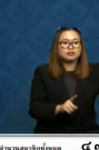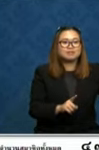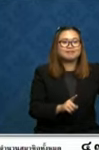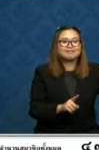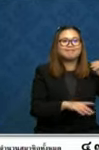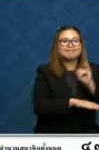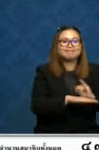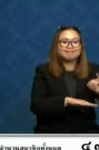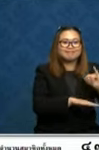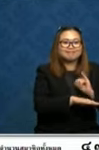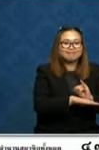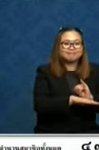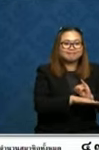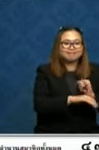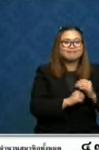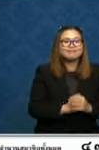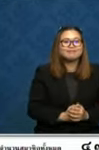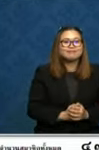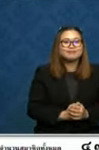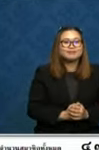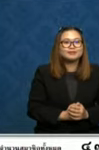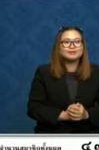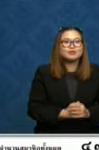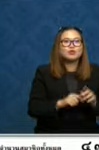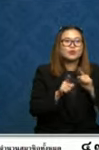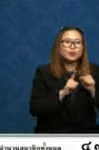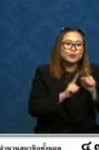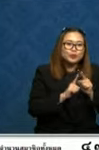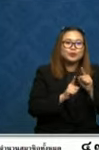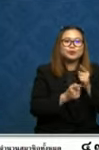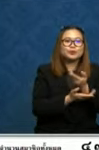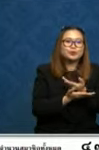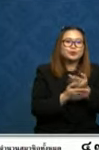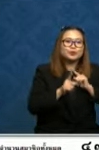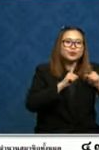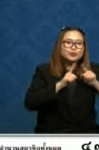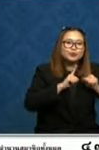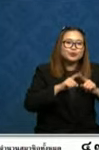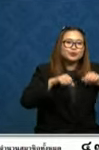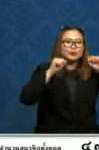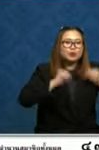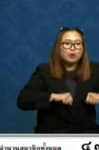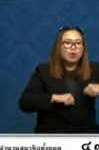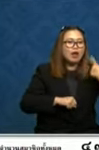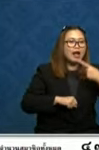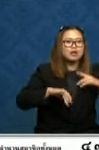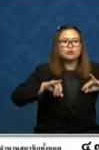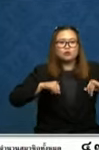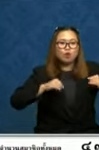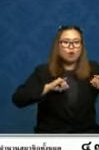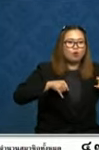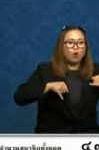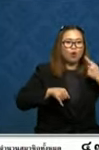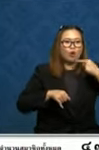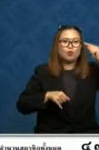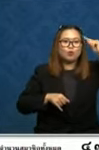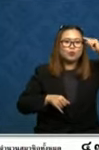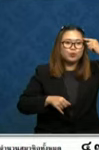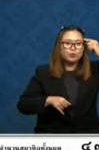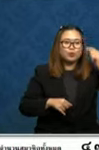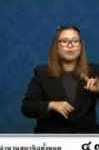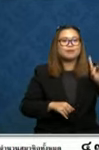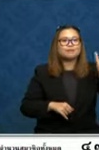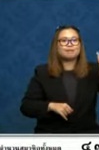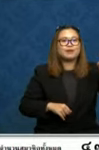190,000ไร่นะครับแล้วก็อยู่ระหว่างการพิพาทอยู่นะครับว่าตกลงสิทธิ์เป็นของใครอีก 980,000 ไร่นะครับใกล้ๆ